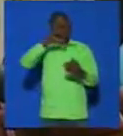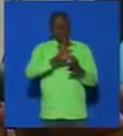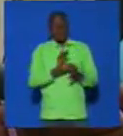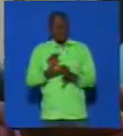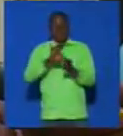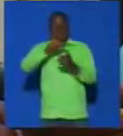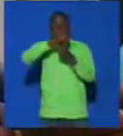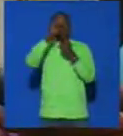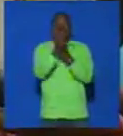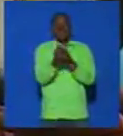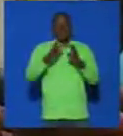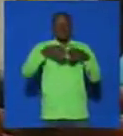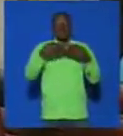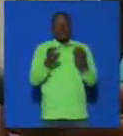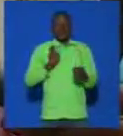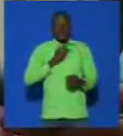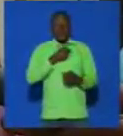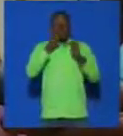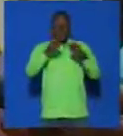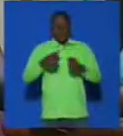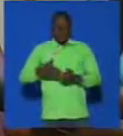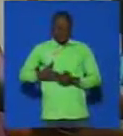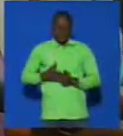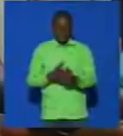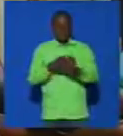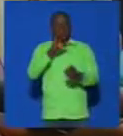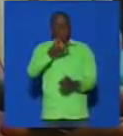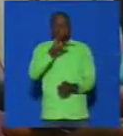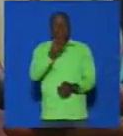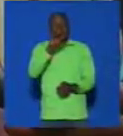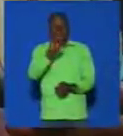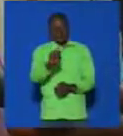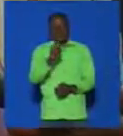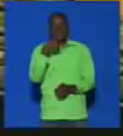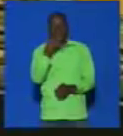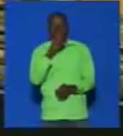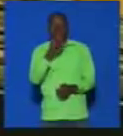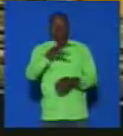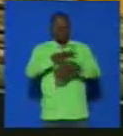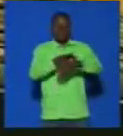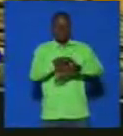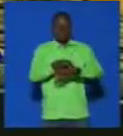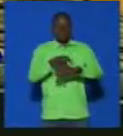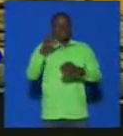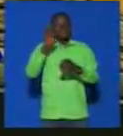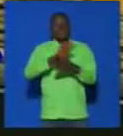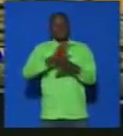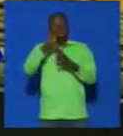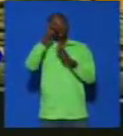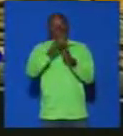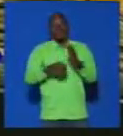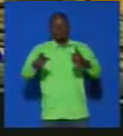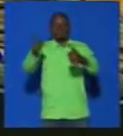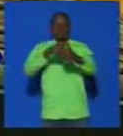sociale et comment est-ce que nous pouvons accompagner les forces de défense et de sécurité qui sont sur le terrain cette cession est la toute